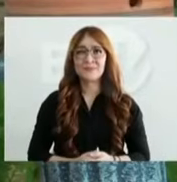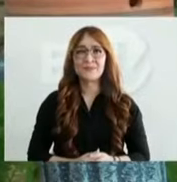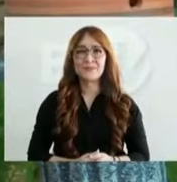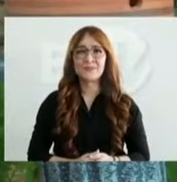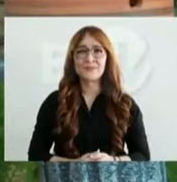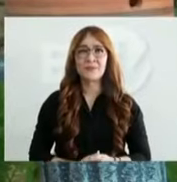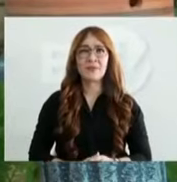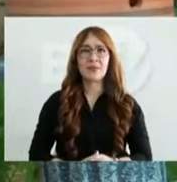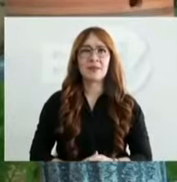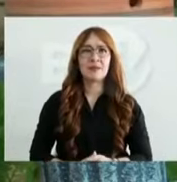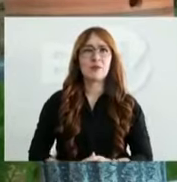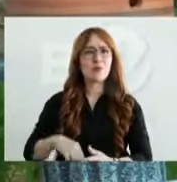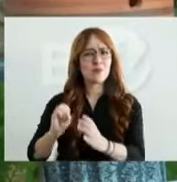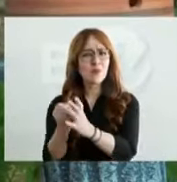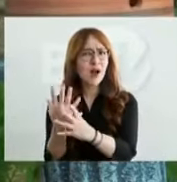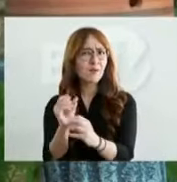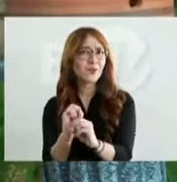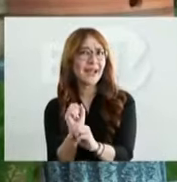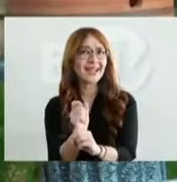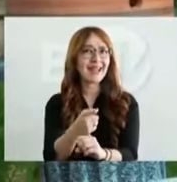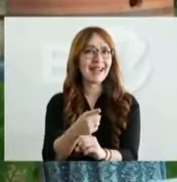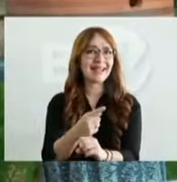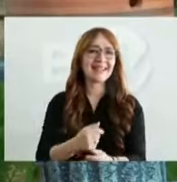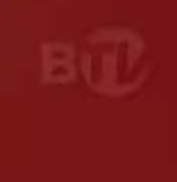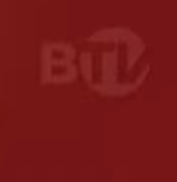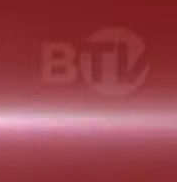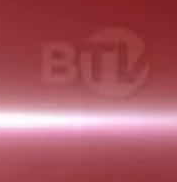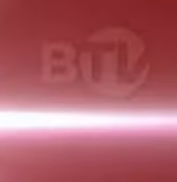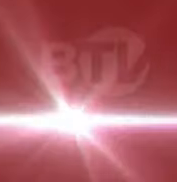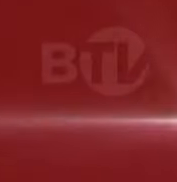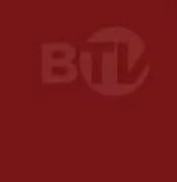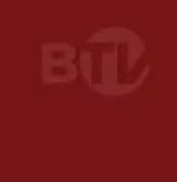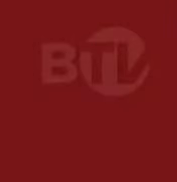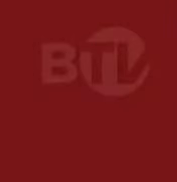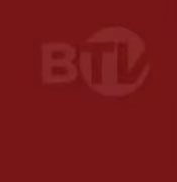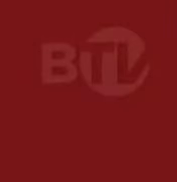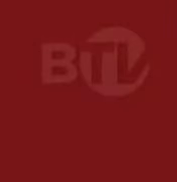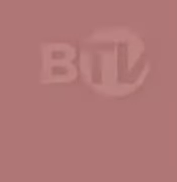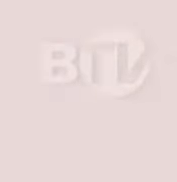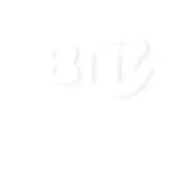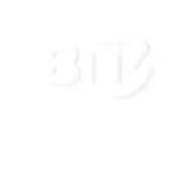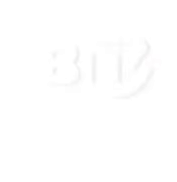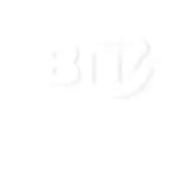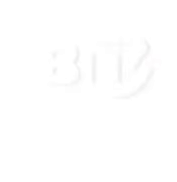kamu Mas rumanya belum dibayar untuk